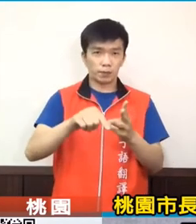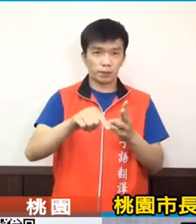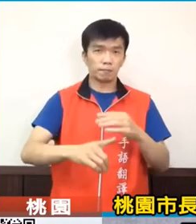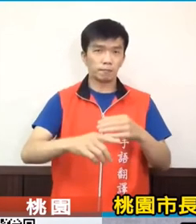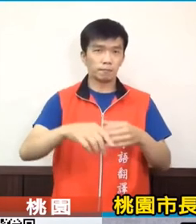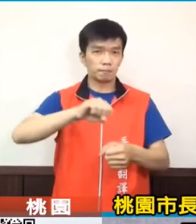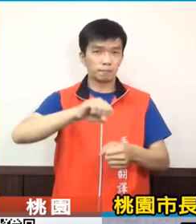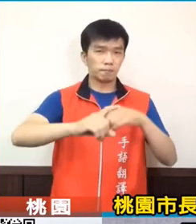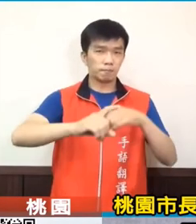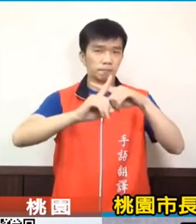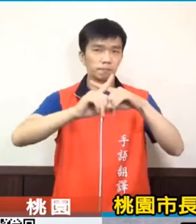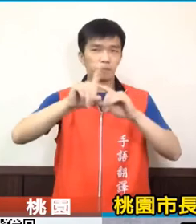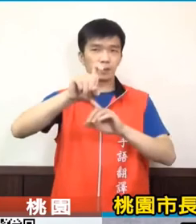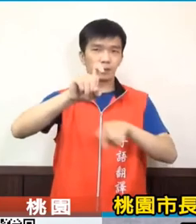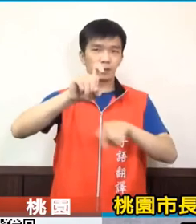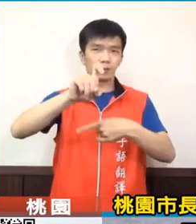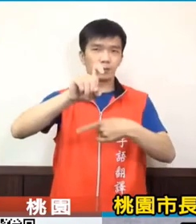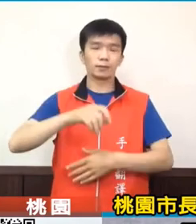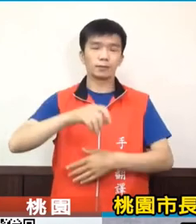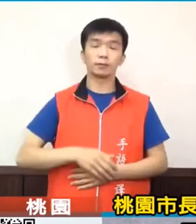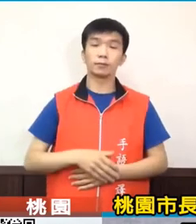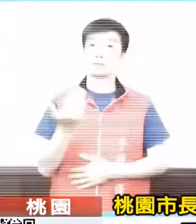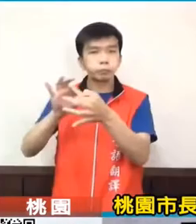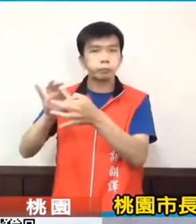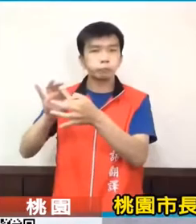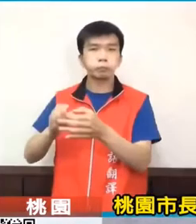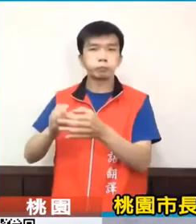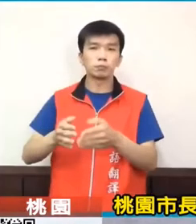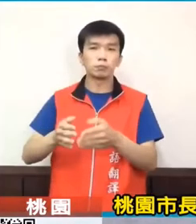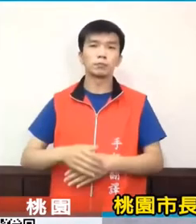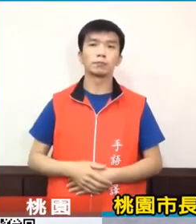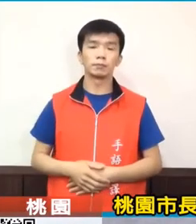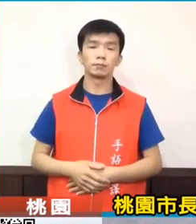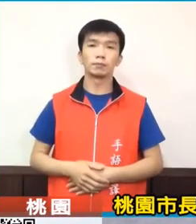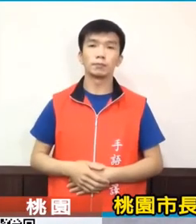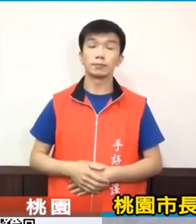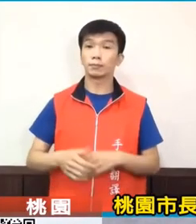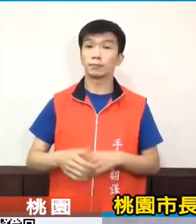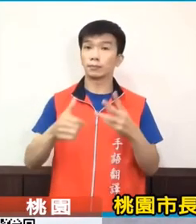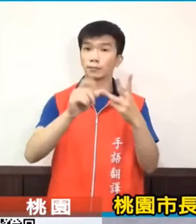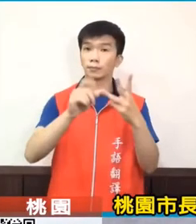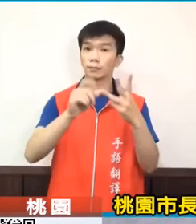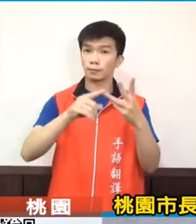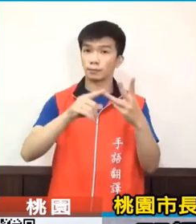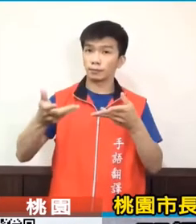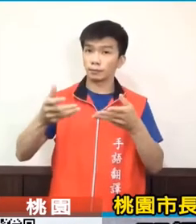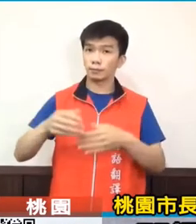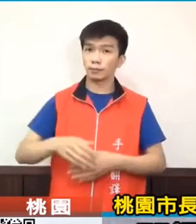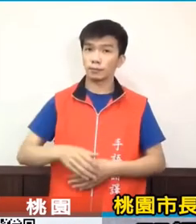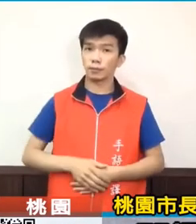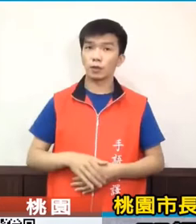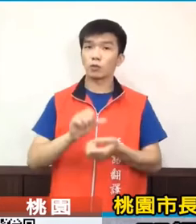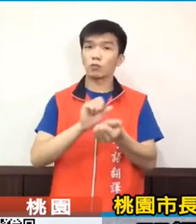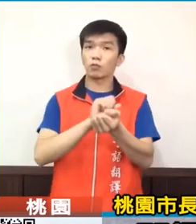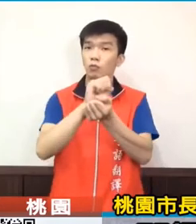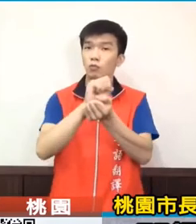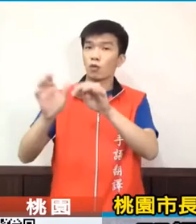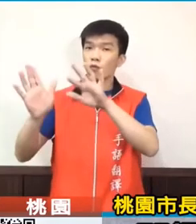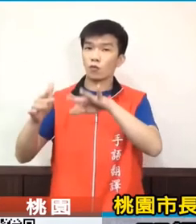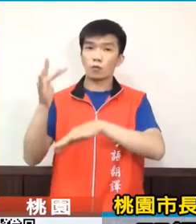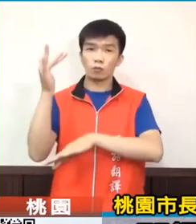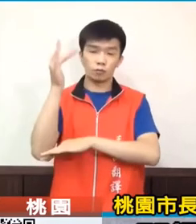哦，框列裁检的10位，那累计是17位。第三个是枫树国小，那枫树国